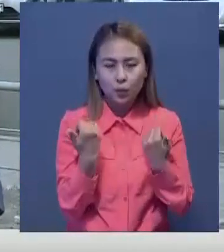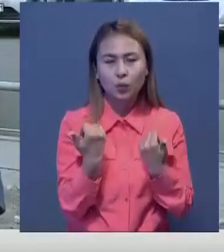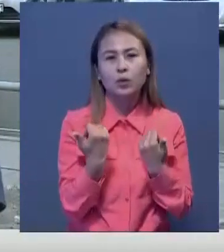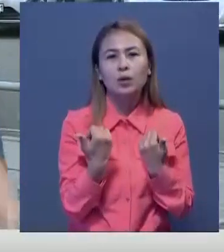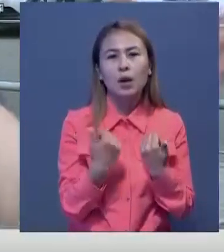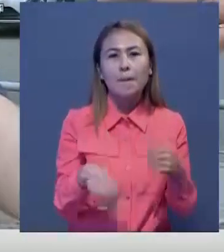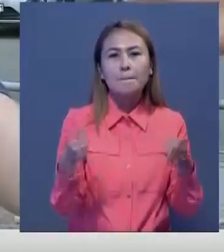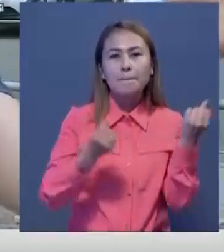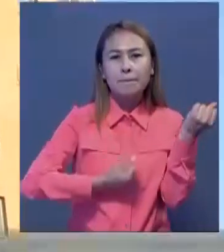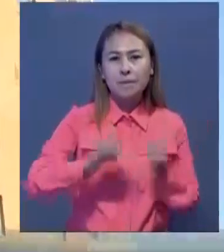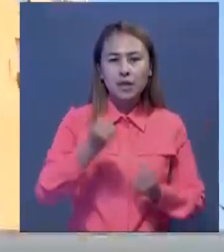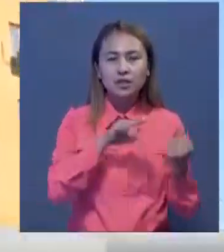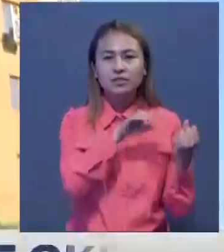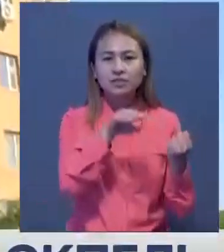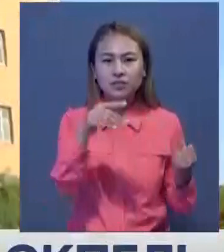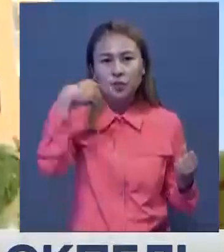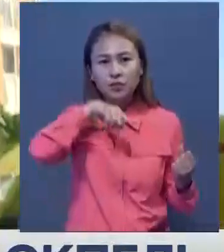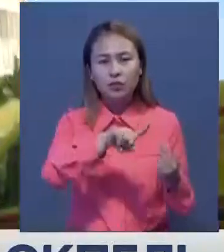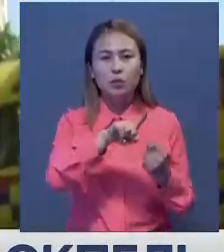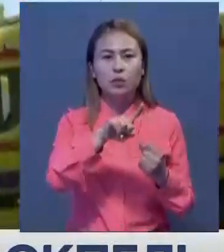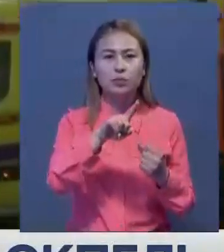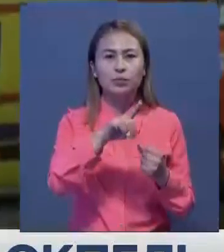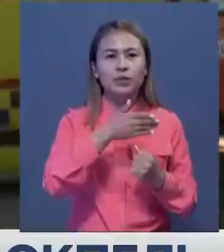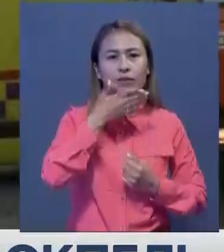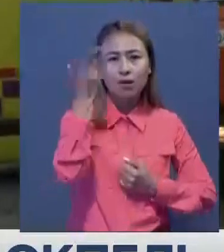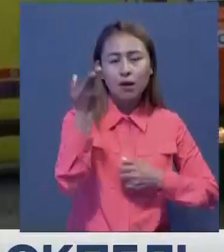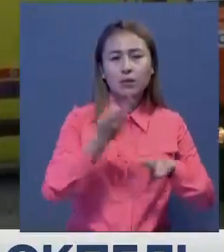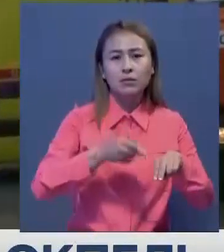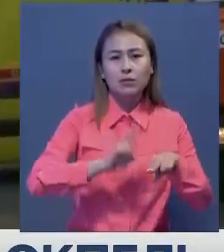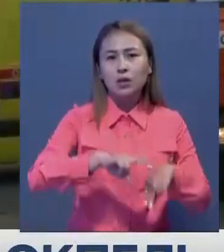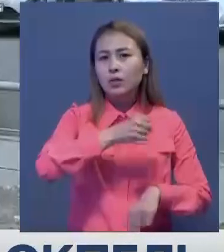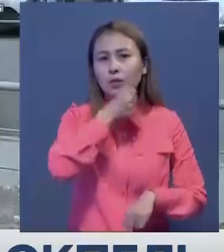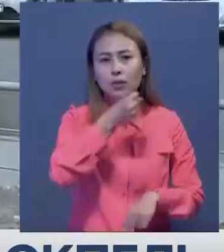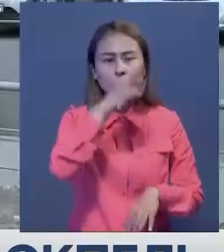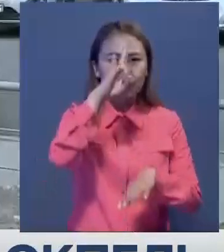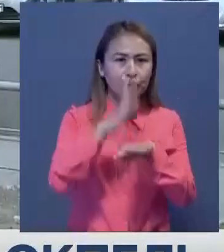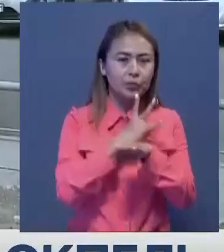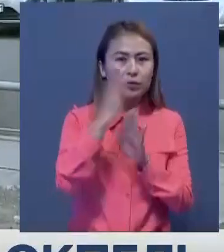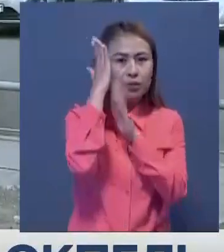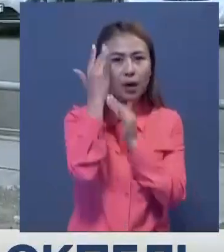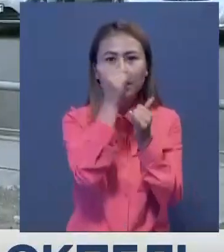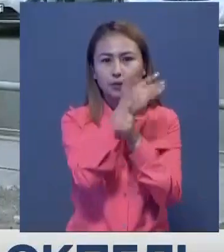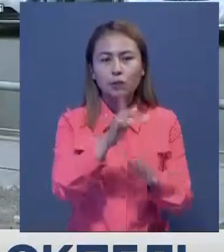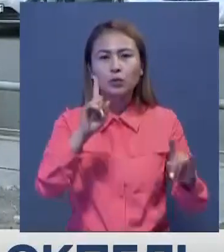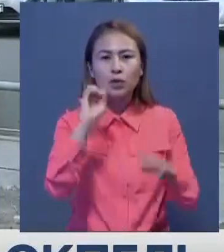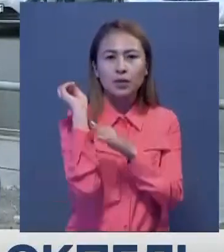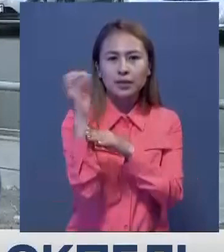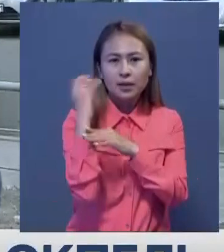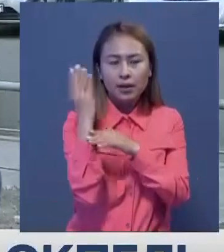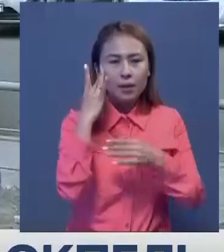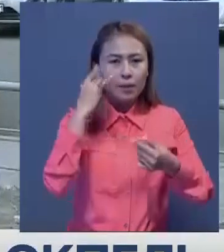Олардын машиналарда дворга кирет өтө кыйын. Үлкен адамдар түндө уктай алмайт, өткөнү сирена